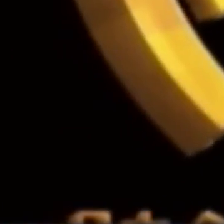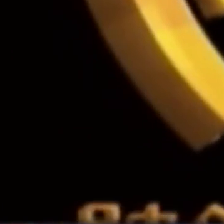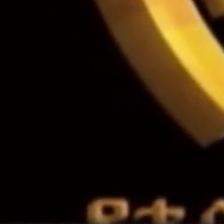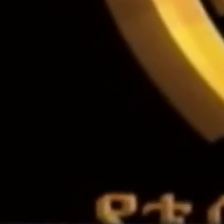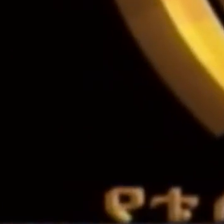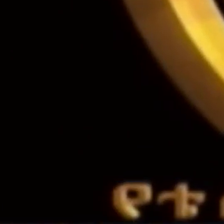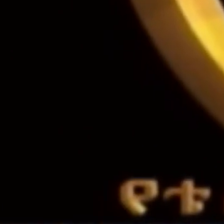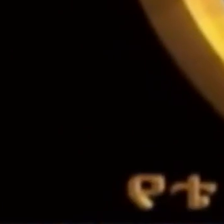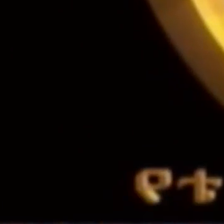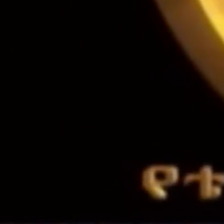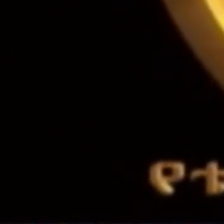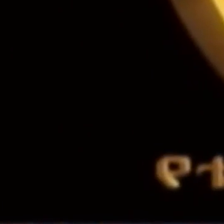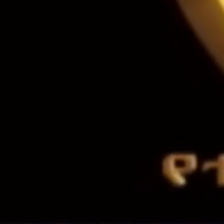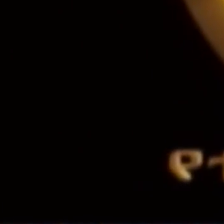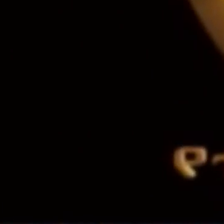ሞተ